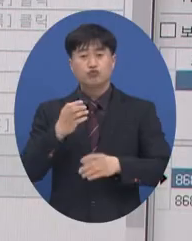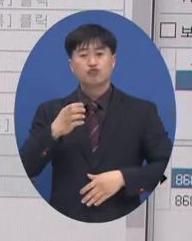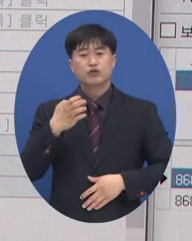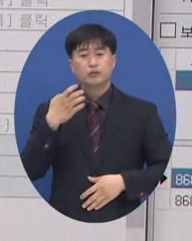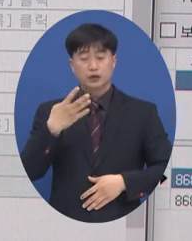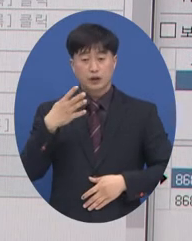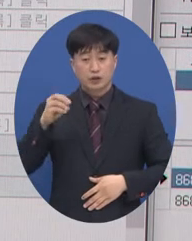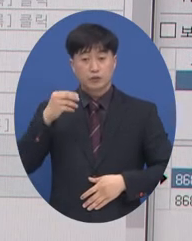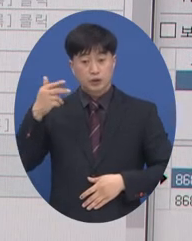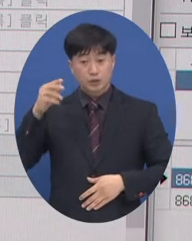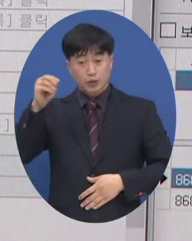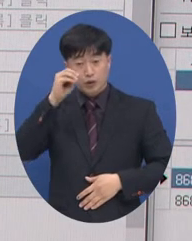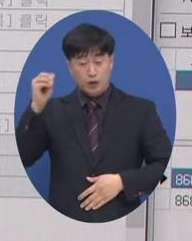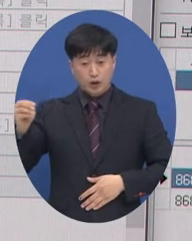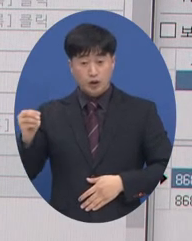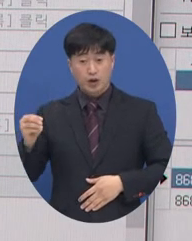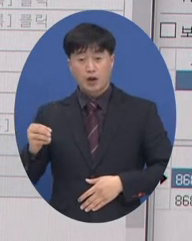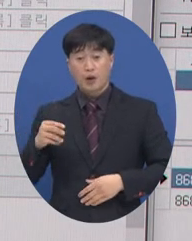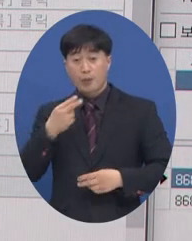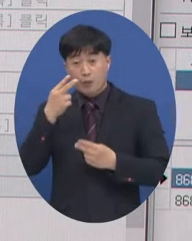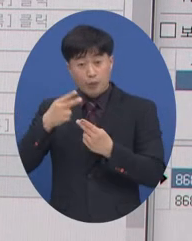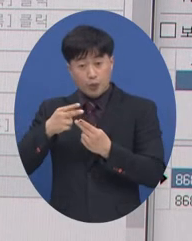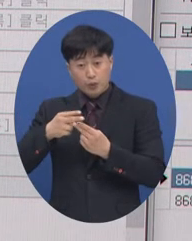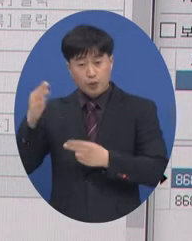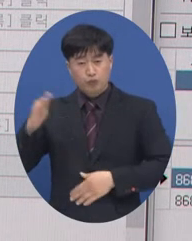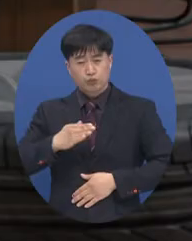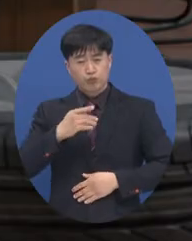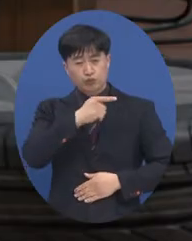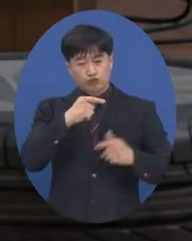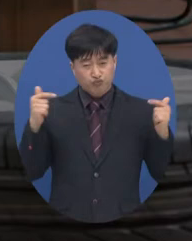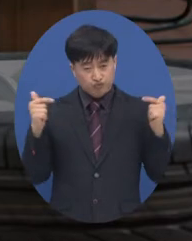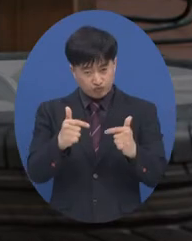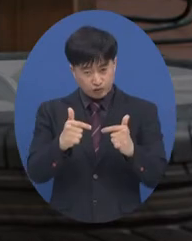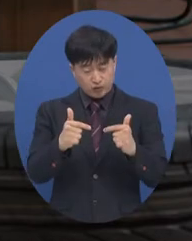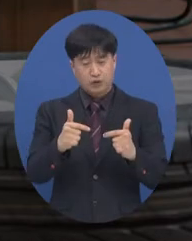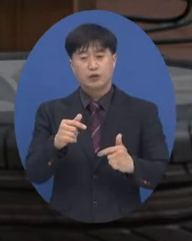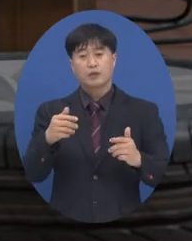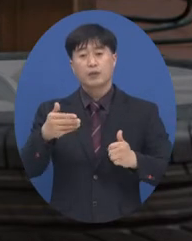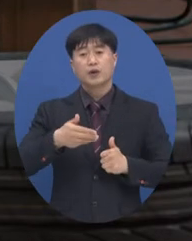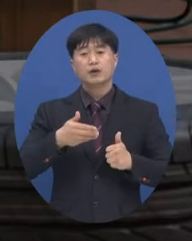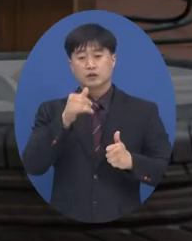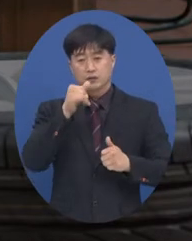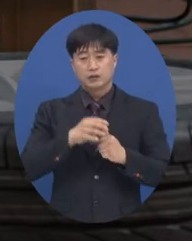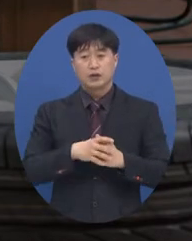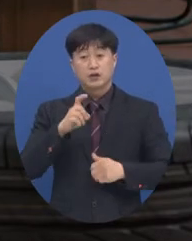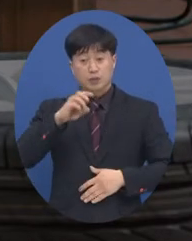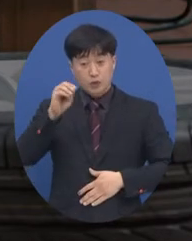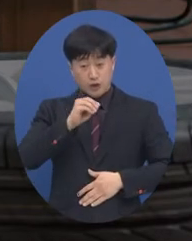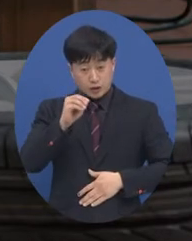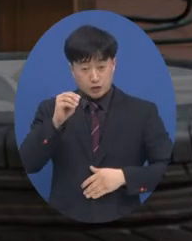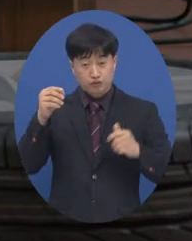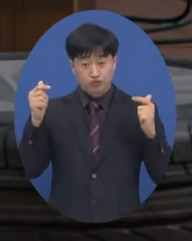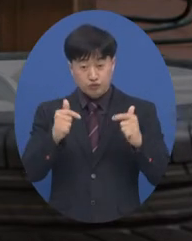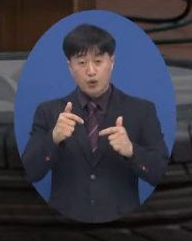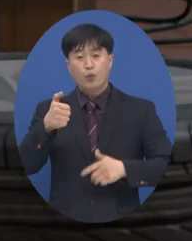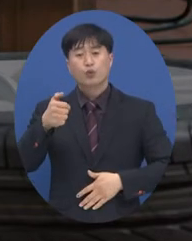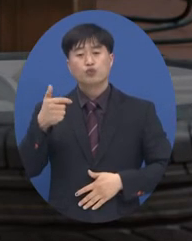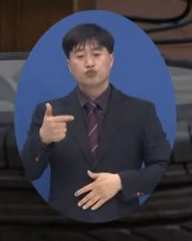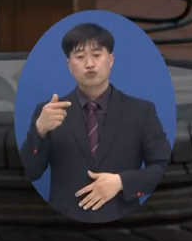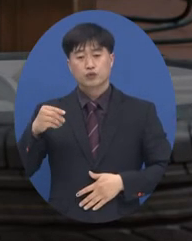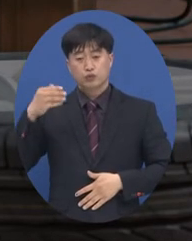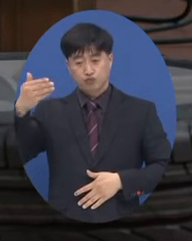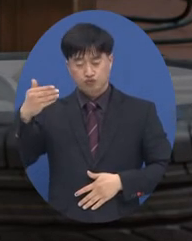청구 에게 보험사의 손에 찾아 않고 삭감됐다 고 대답했습니다 10% 삭감 이 56.9% 로 가장 많았고